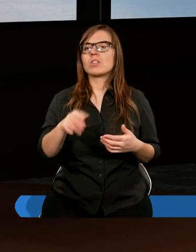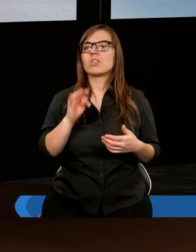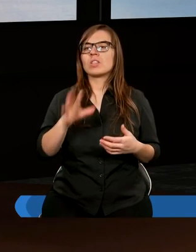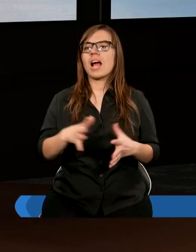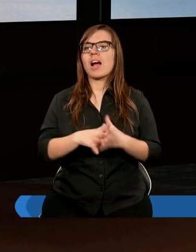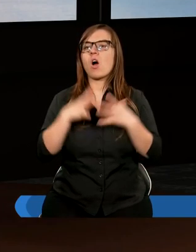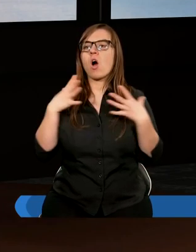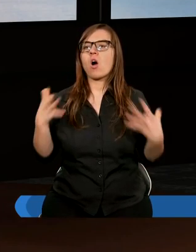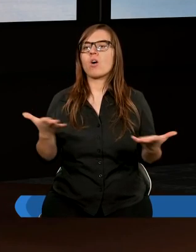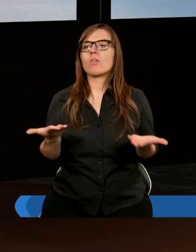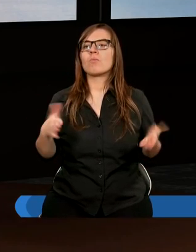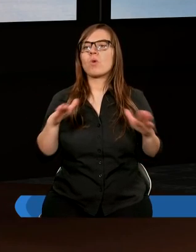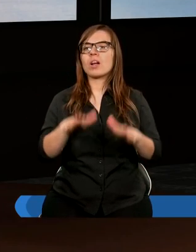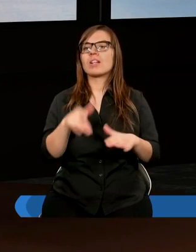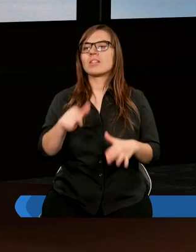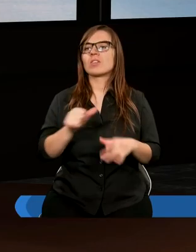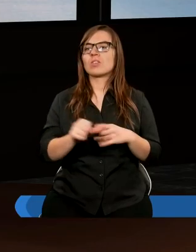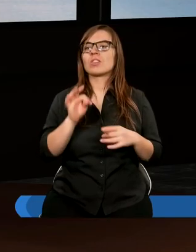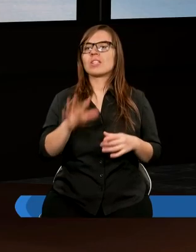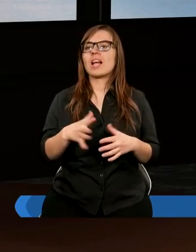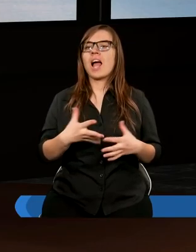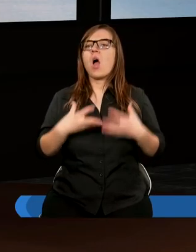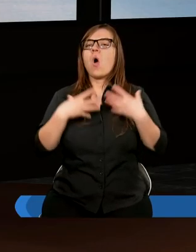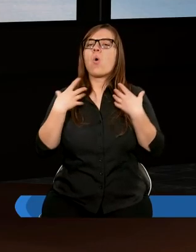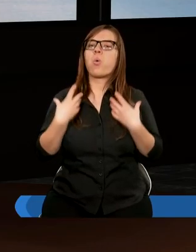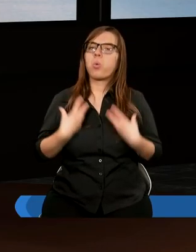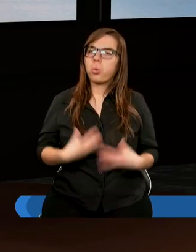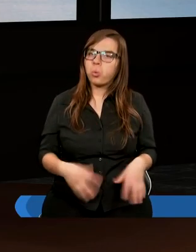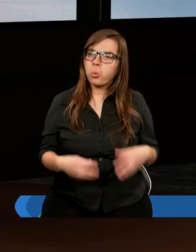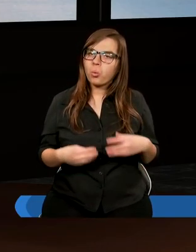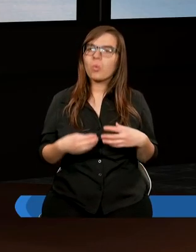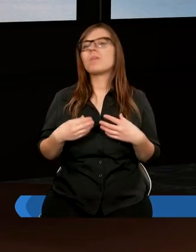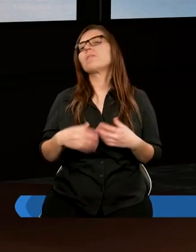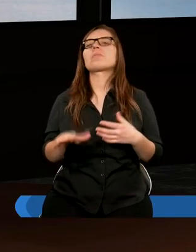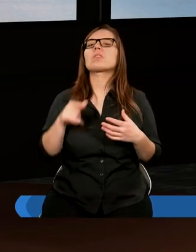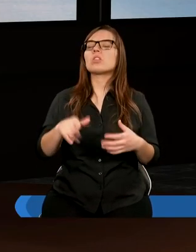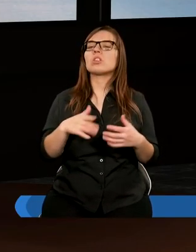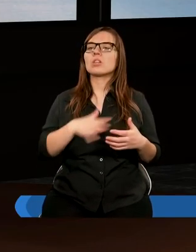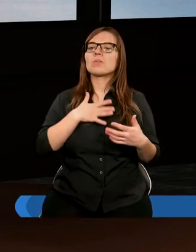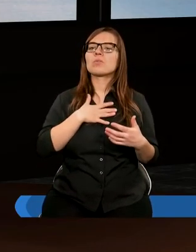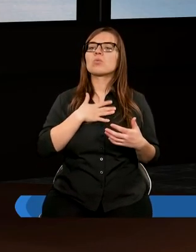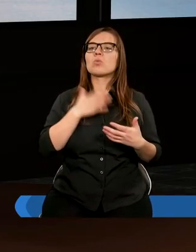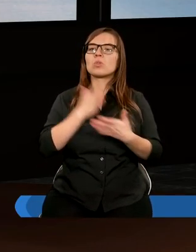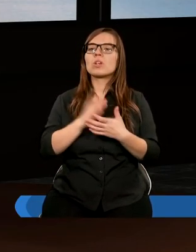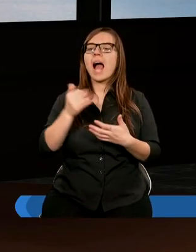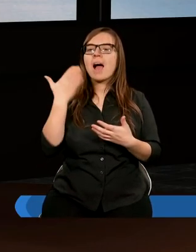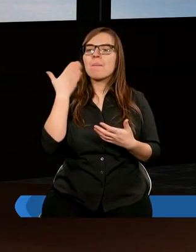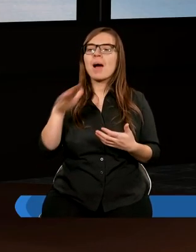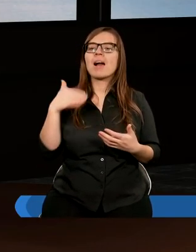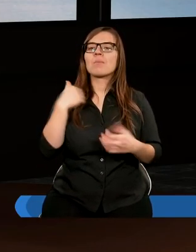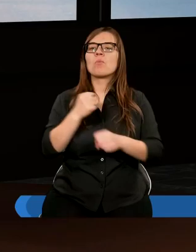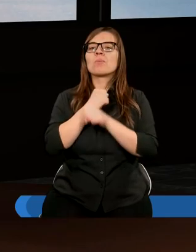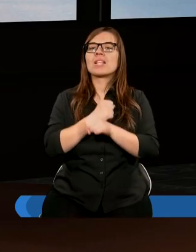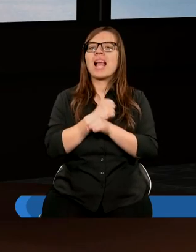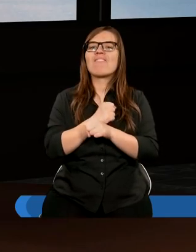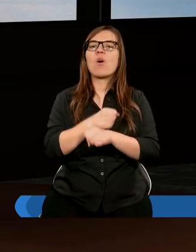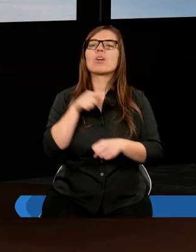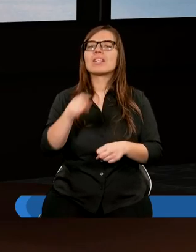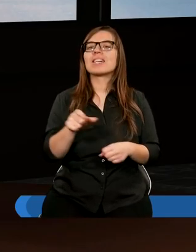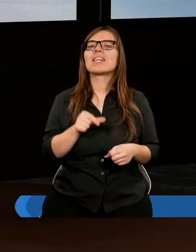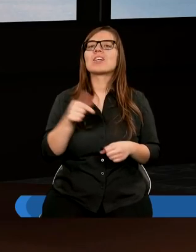jest tak ogromne błogosławieństwo, to jest takie odetchnięcie, to jest takie, ja poczułam, jak bardzo byłam niewolnikiem tych